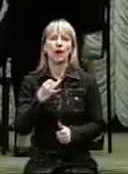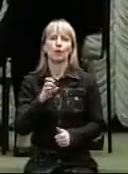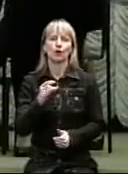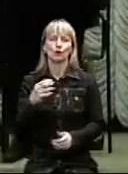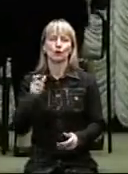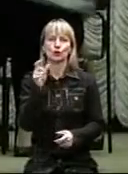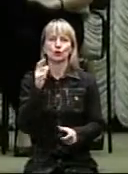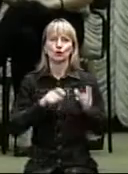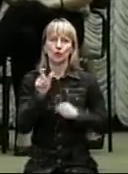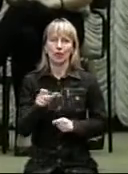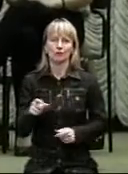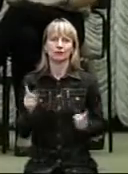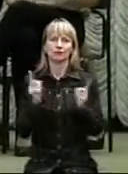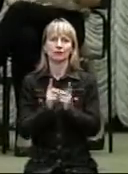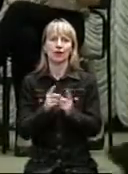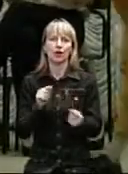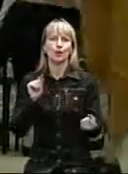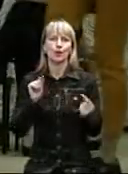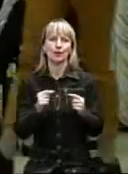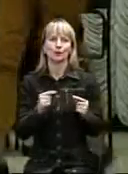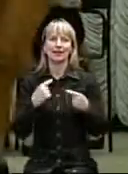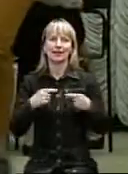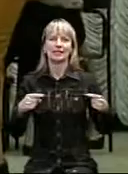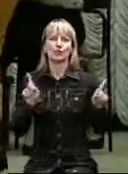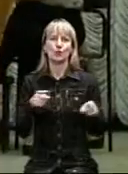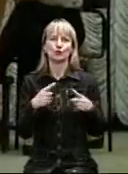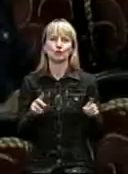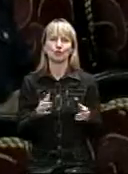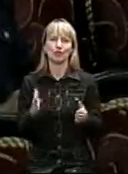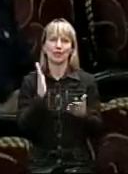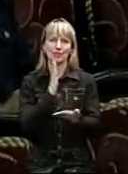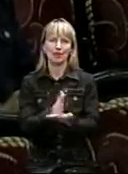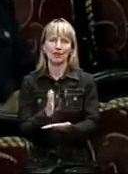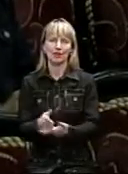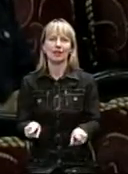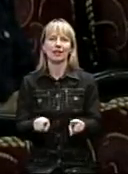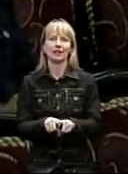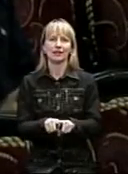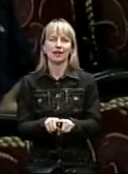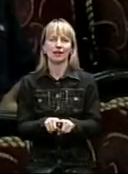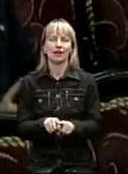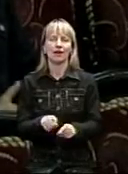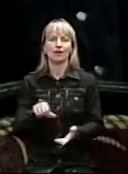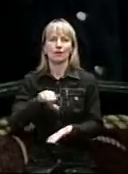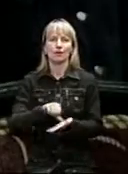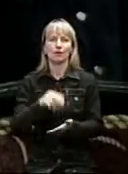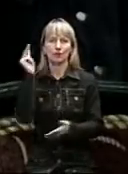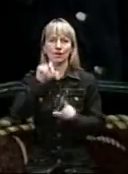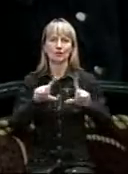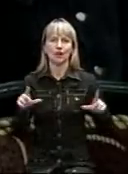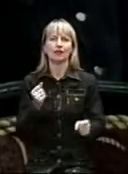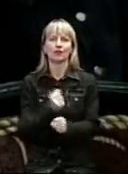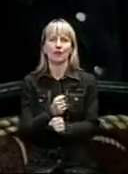виставі «Батлі», в основі якої – протистояння різних музичних течій. Подібні перформанси у навчальному закладі